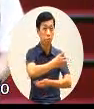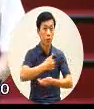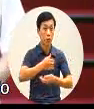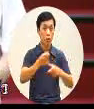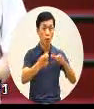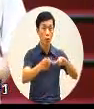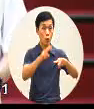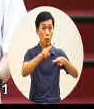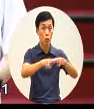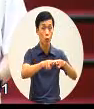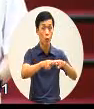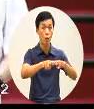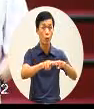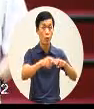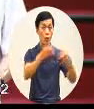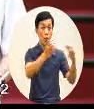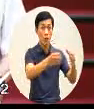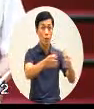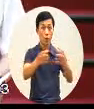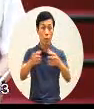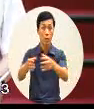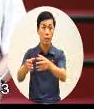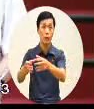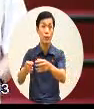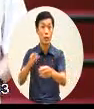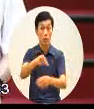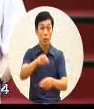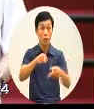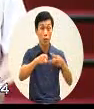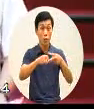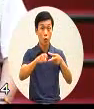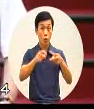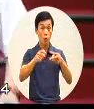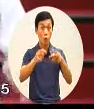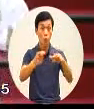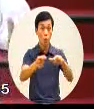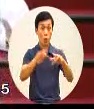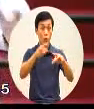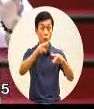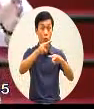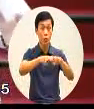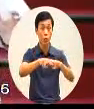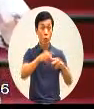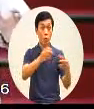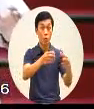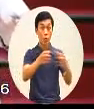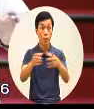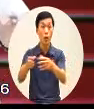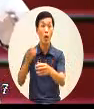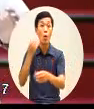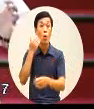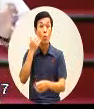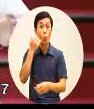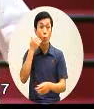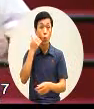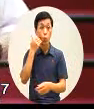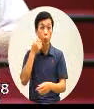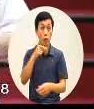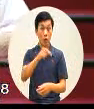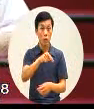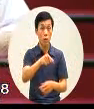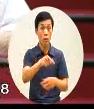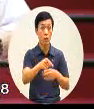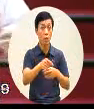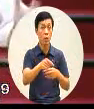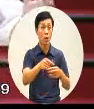设施，八成的公共设施，以这个公共设施，以本身这融资银行，它本身要做一个叫做基金